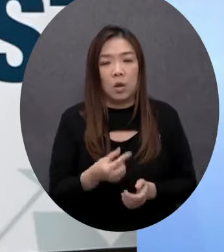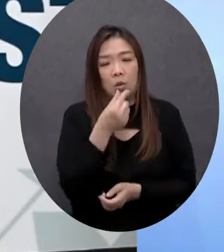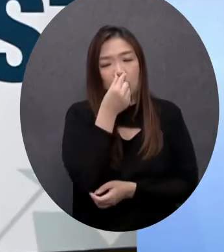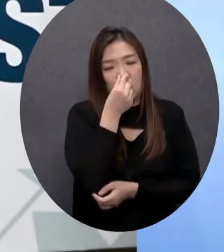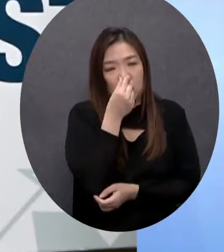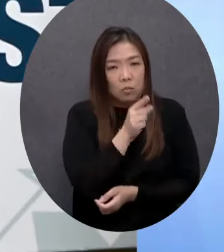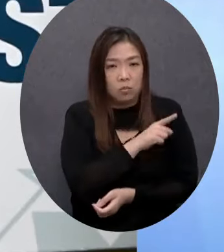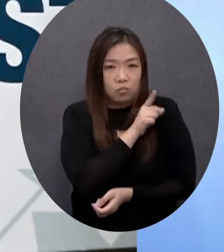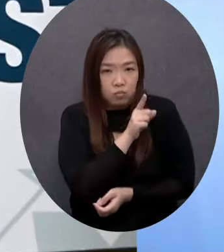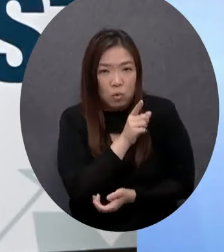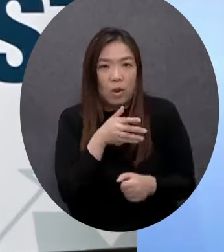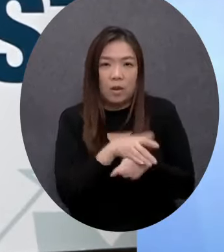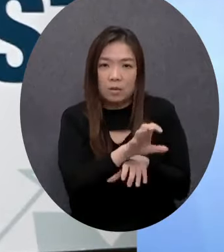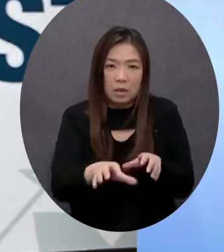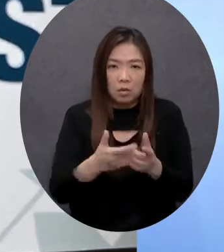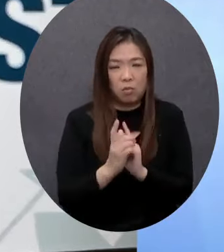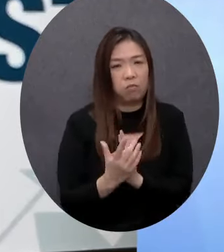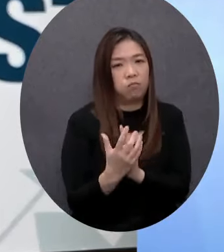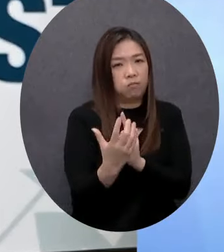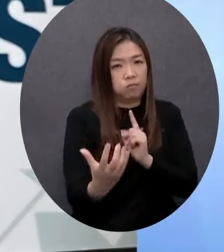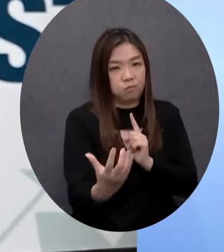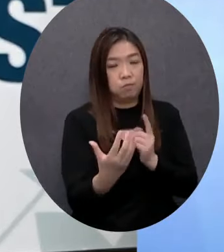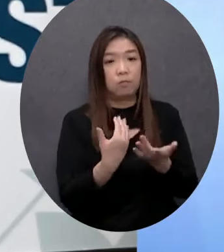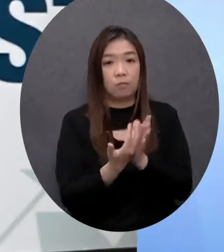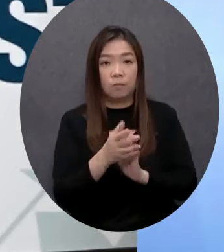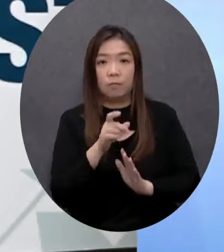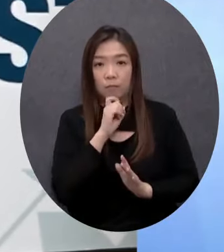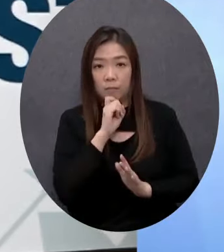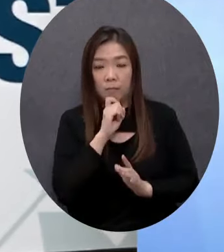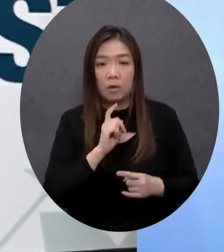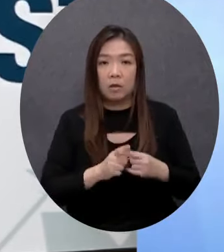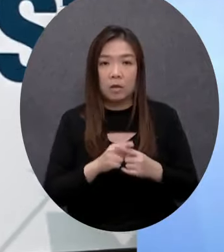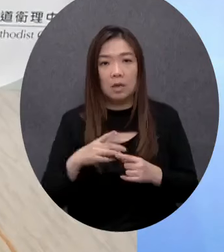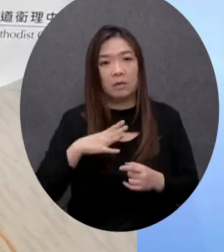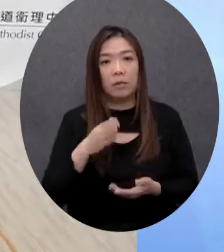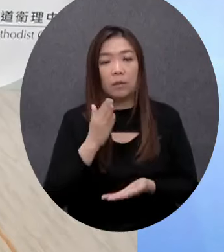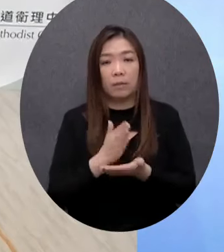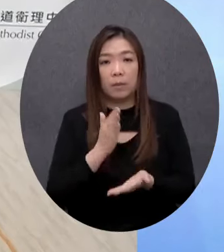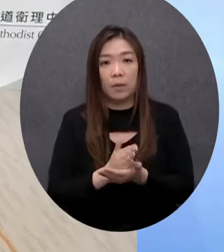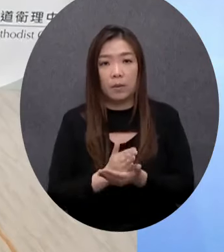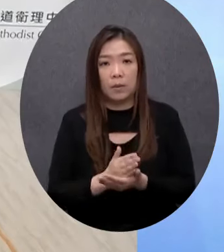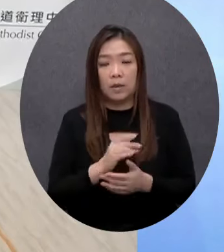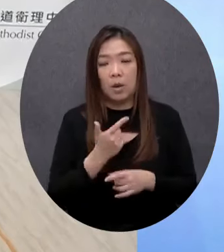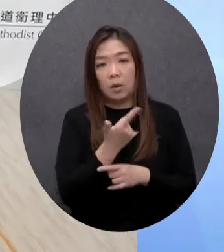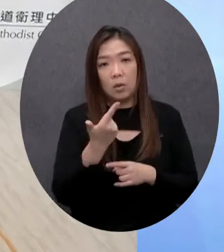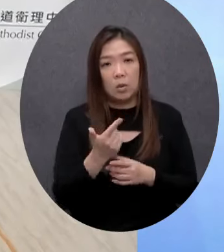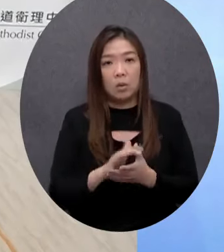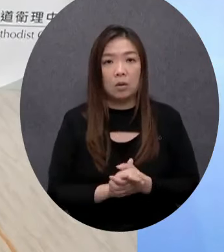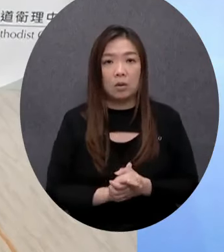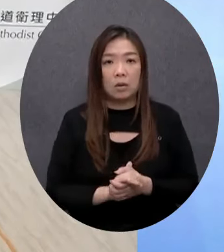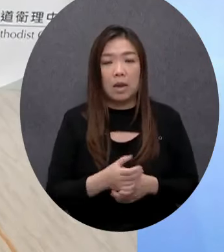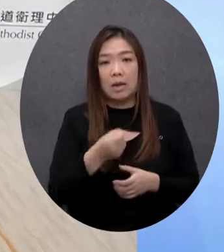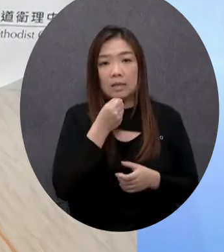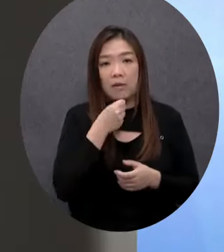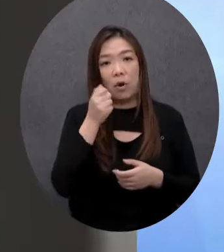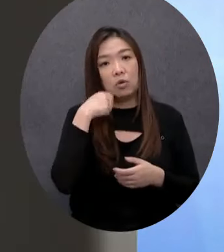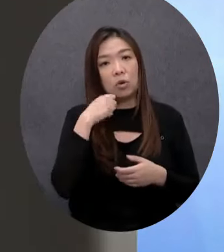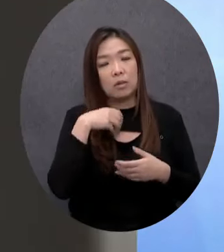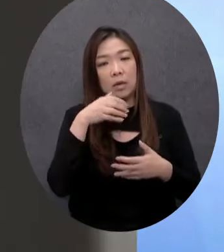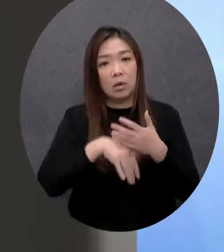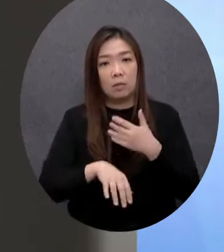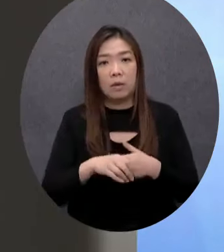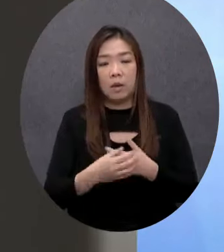至乎個社區疏離感咧，係明顯地咧嗰個狀況係唔同咗嘅。大部分啦喺我哋嘅受訪長者裏面咧，都